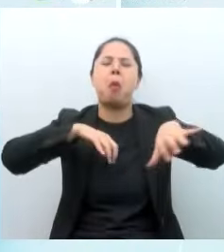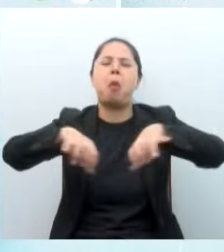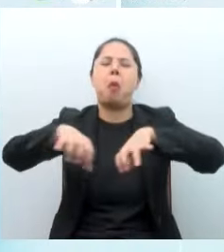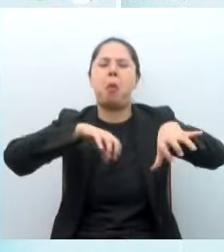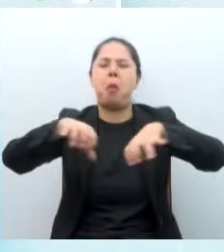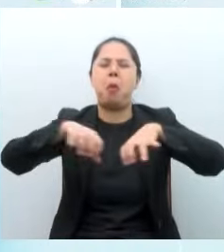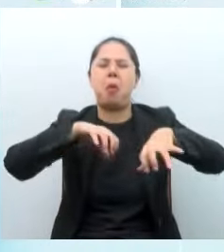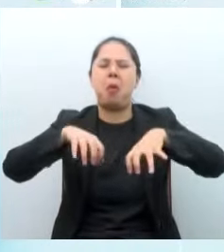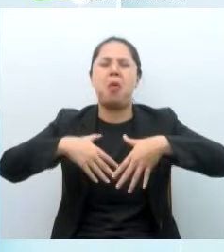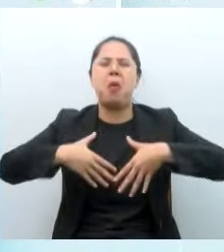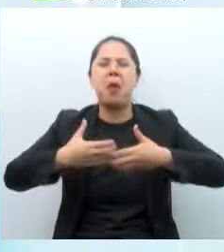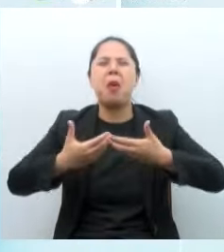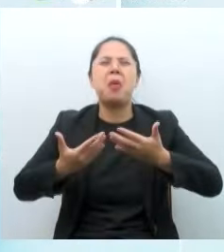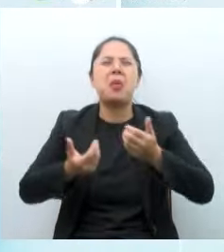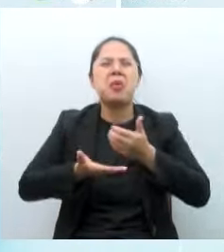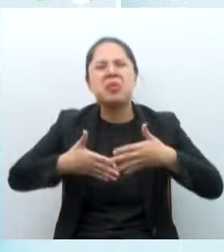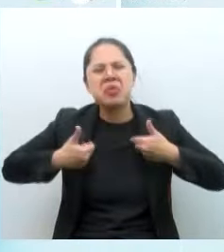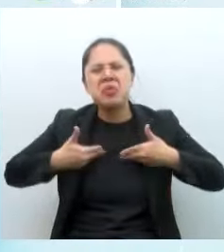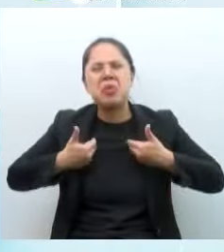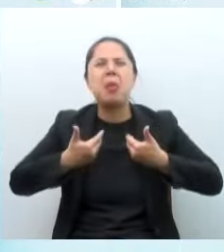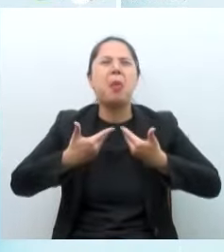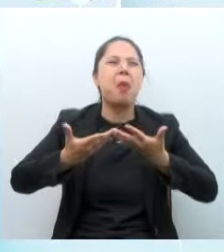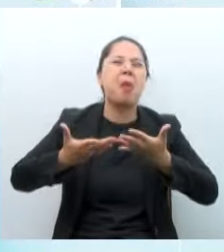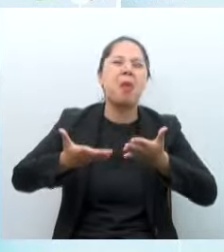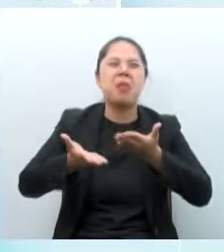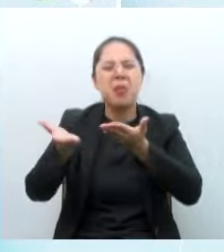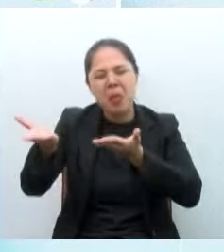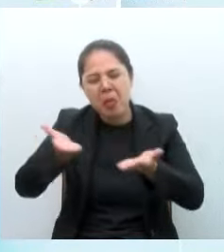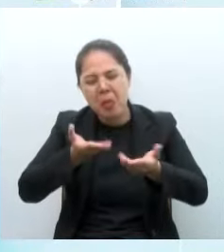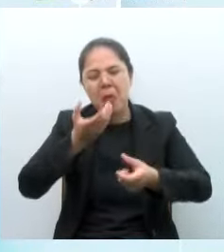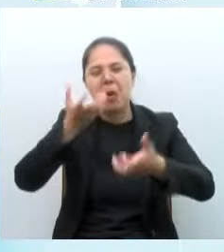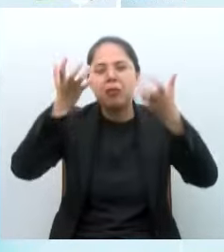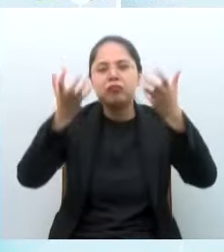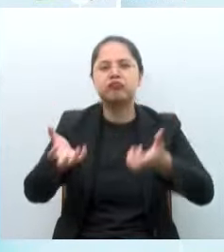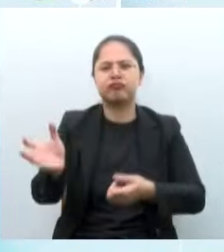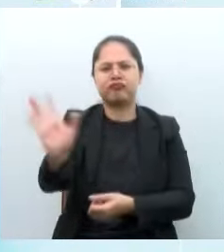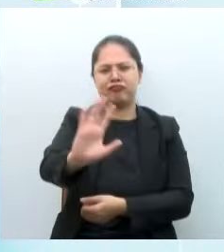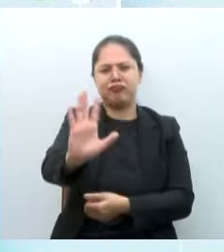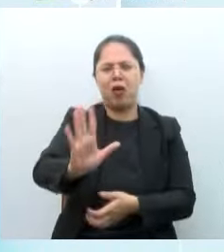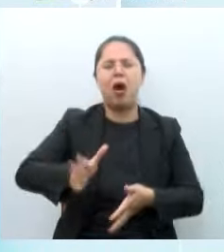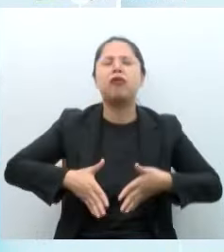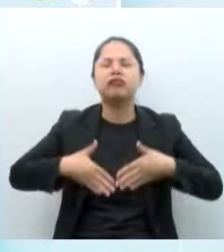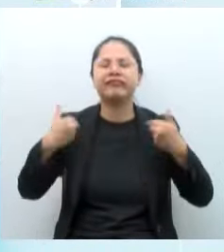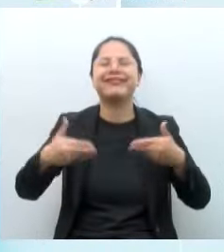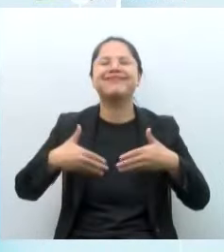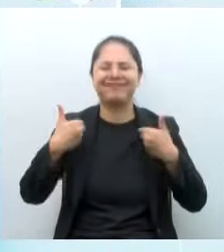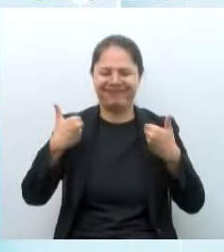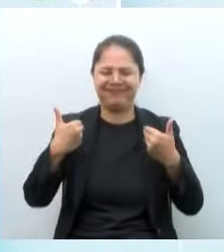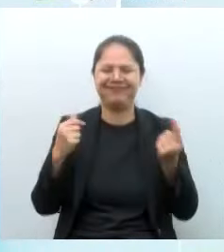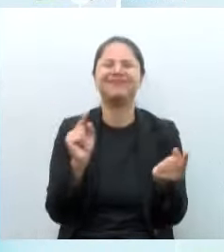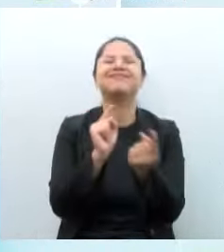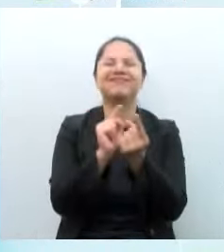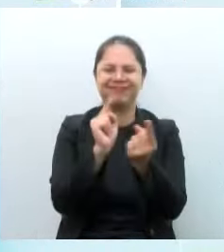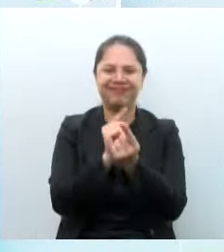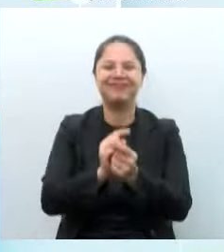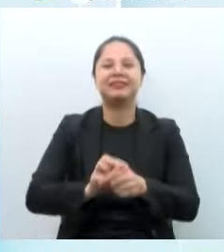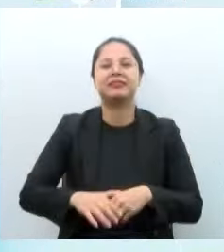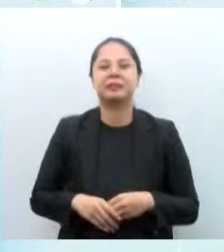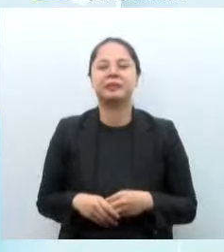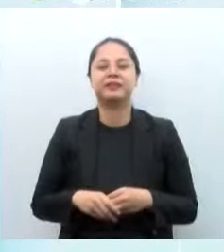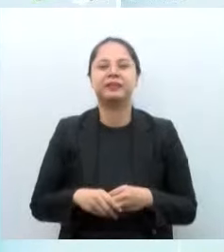อื่นคึกโครมอย่างนี้ก็เป็นการลดภาระของครูของโรงเรียนลงเช่นกันนะครับแล้วก็ข้อ6นะครับ